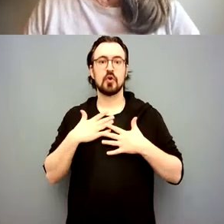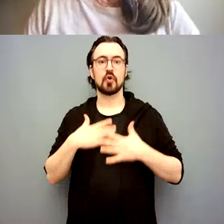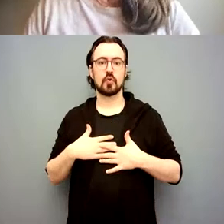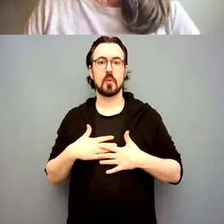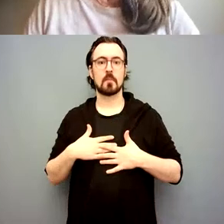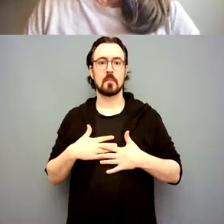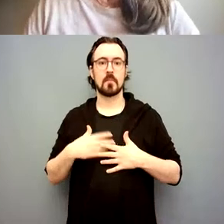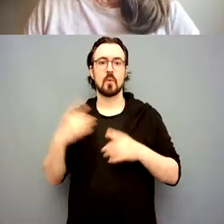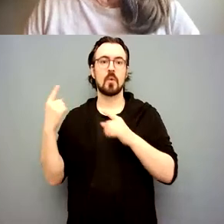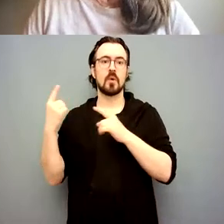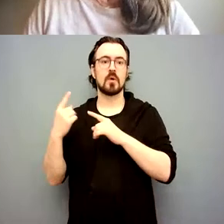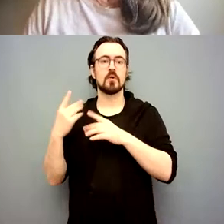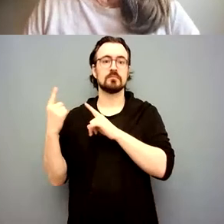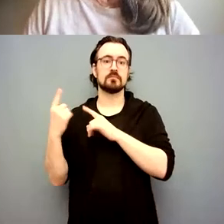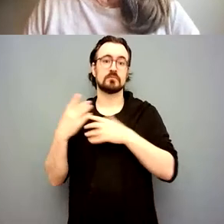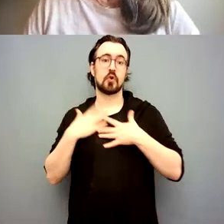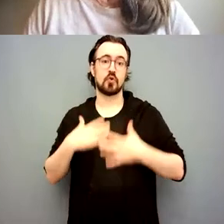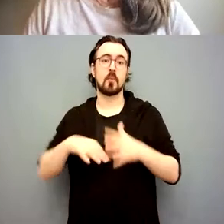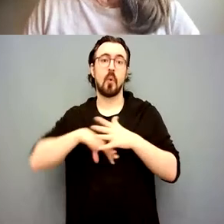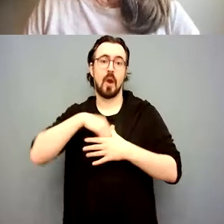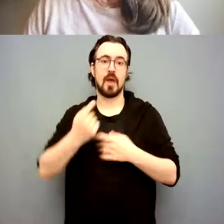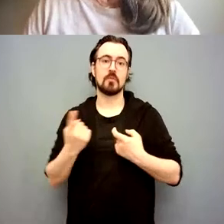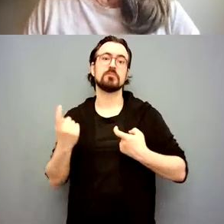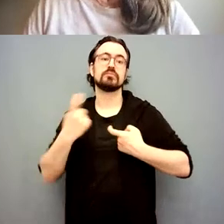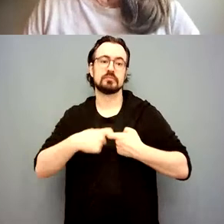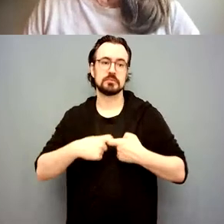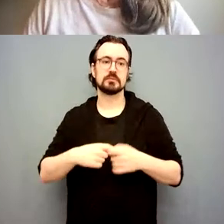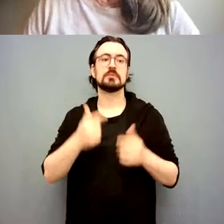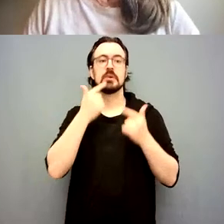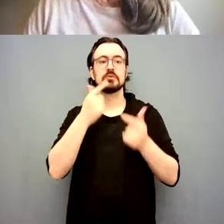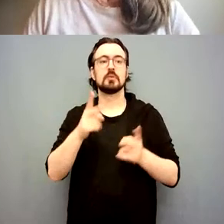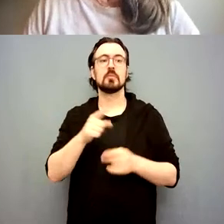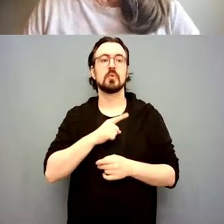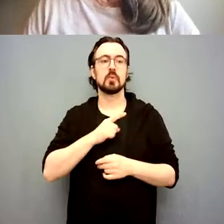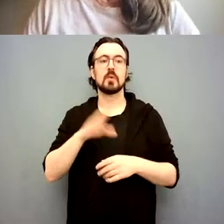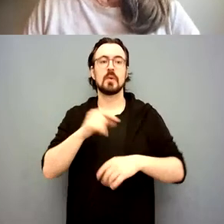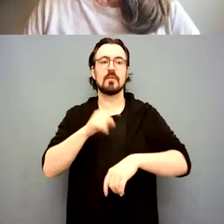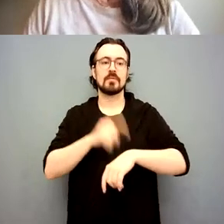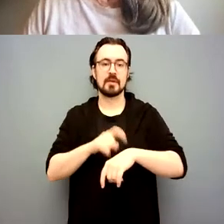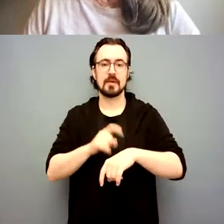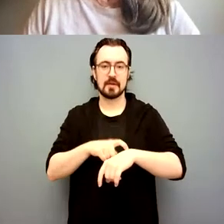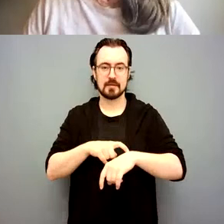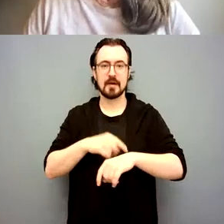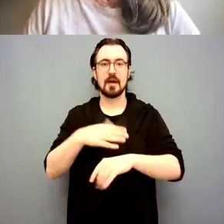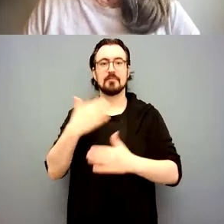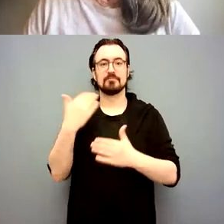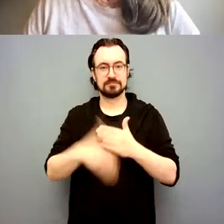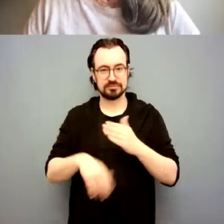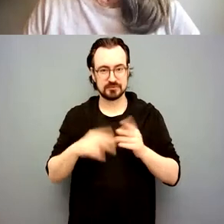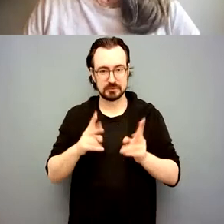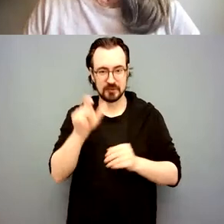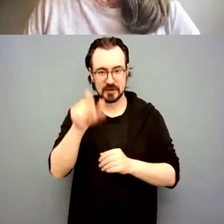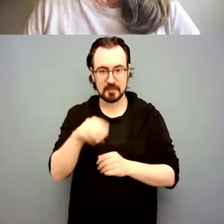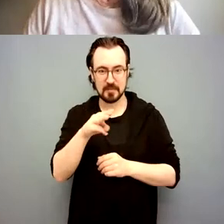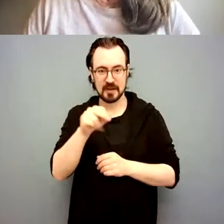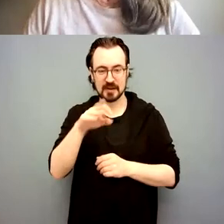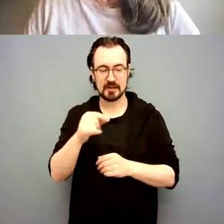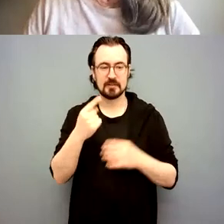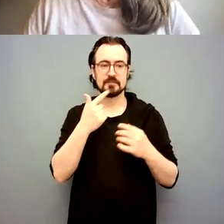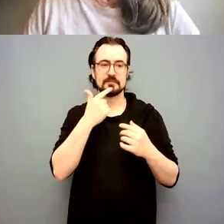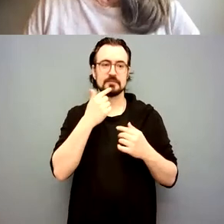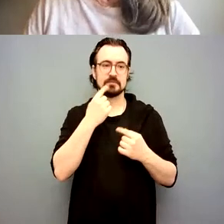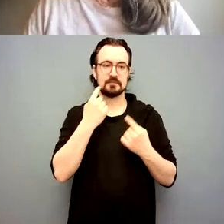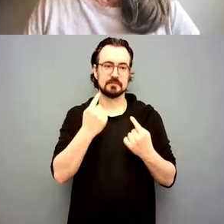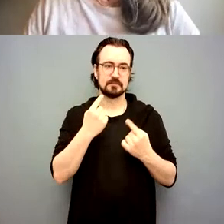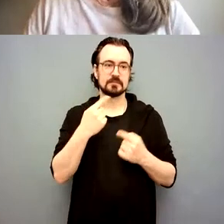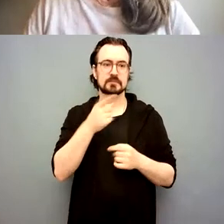ihop. Absolut. Tack så mycket. Då är tiden ute för dig, Maria. Ja. Utmärkt. Ni har ju varit inne på